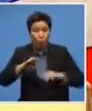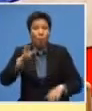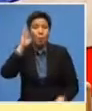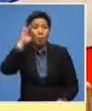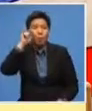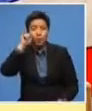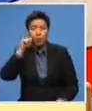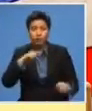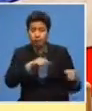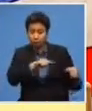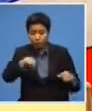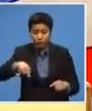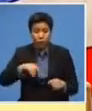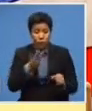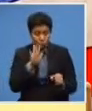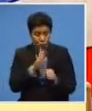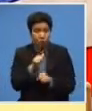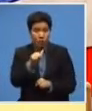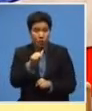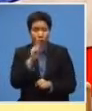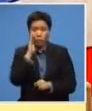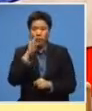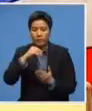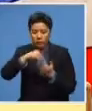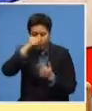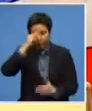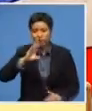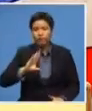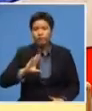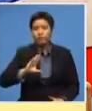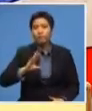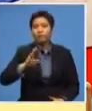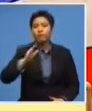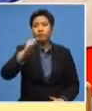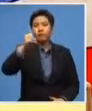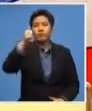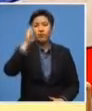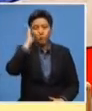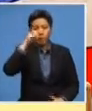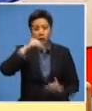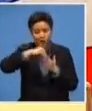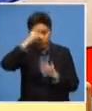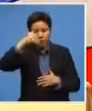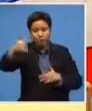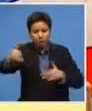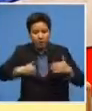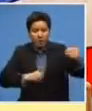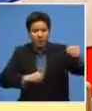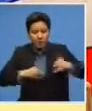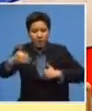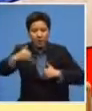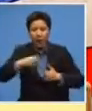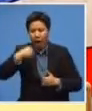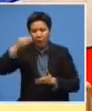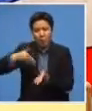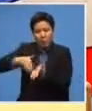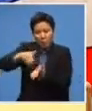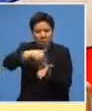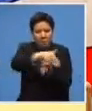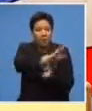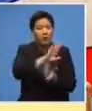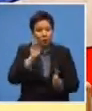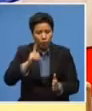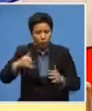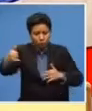เนี่ยพอใจกันทั้งหมดประเทศมันก็ไปได้การศึกษามันก็ดีขึ้นตามลำดับทำยังไงคนจะเข้าระบบการศึกษาให้มากขึ้นไม่ใช่ผลักให้คนออกไปนอกระบบการศึกษา